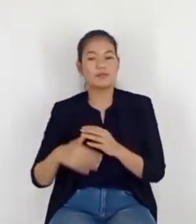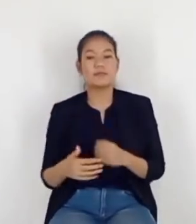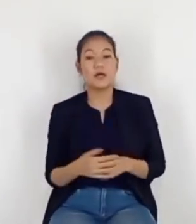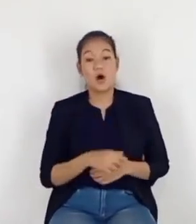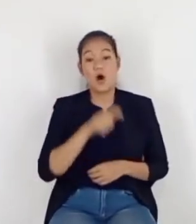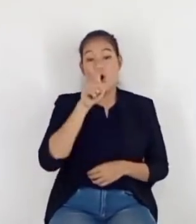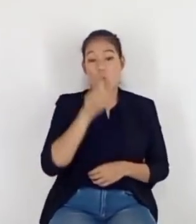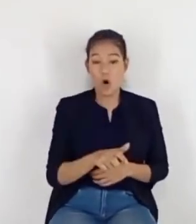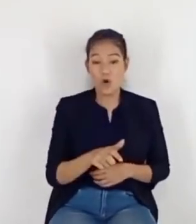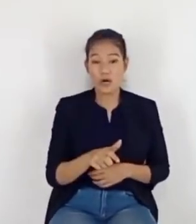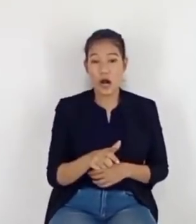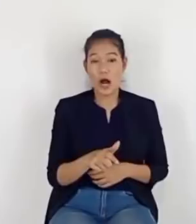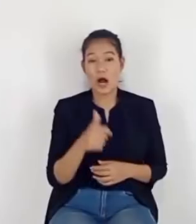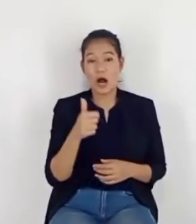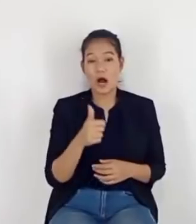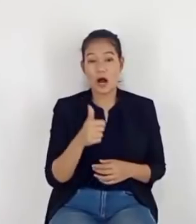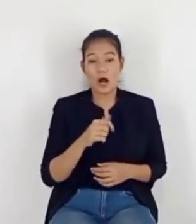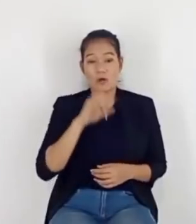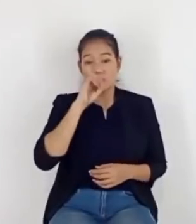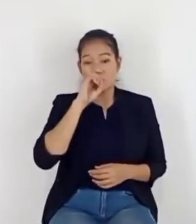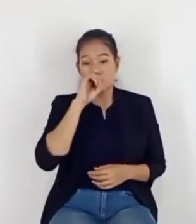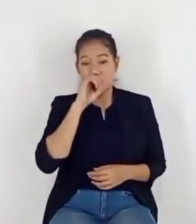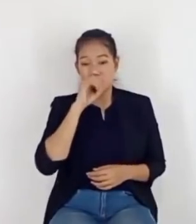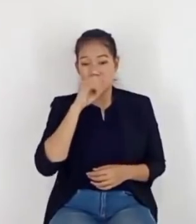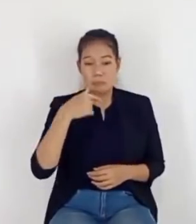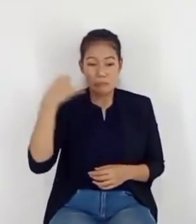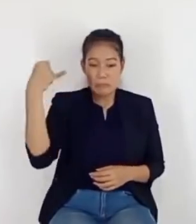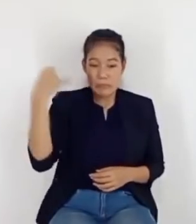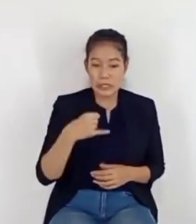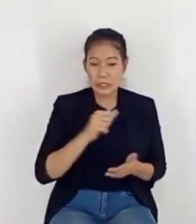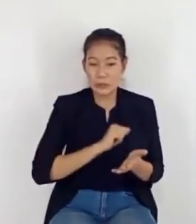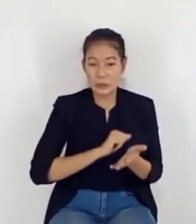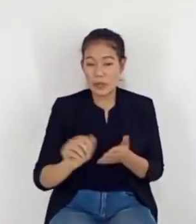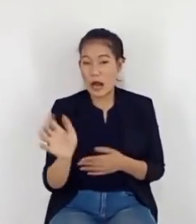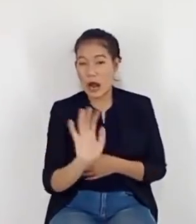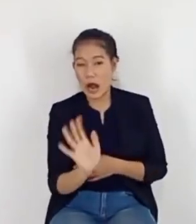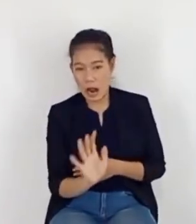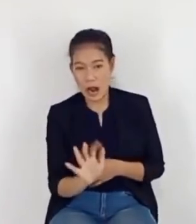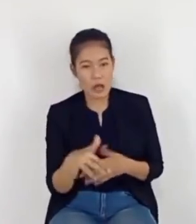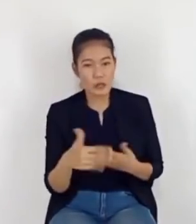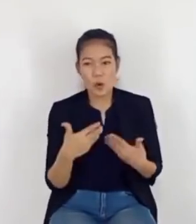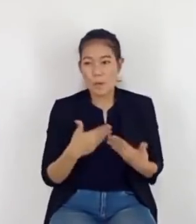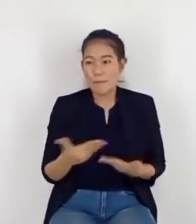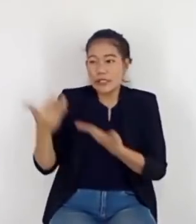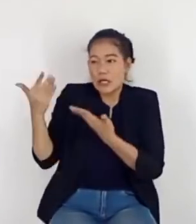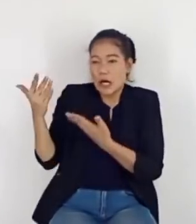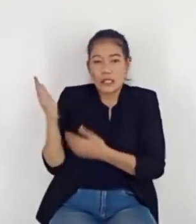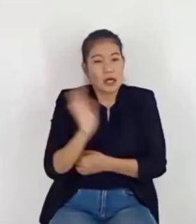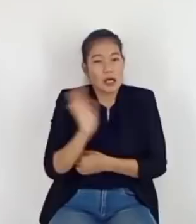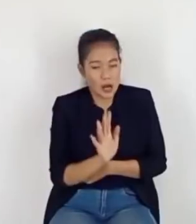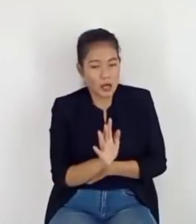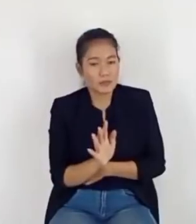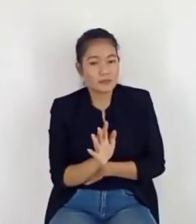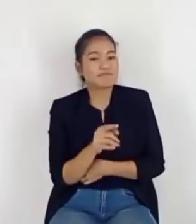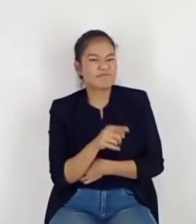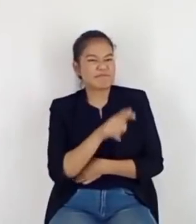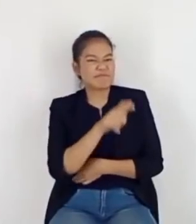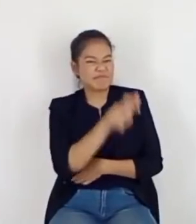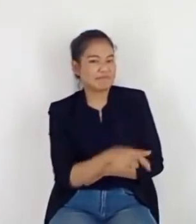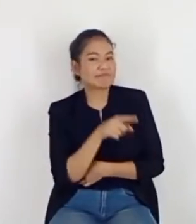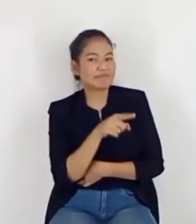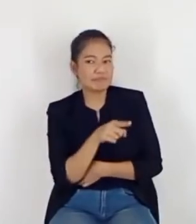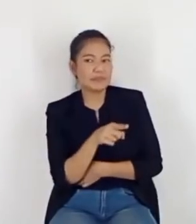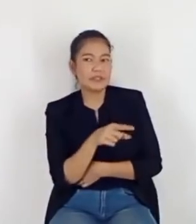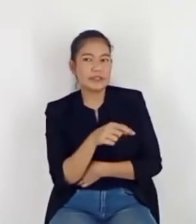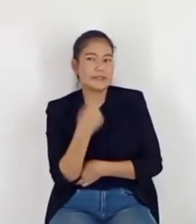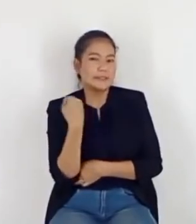Orang yang tidak pernah sungguh-sungguh mengaku, menyesali dosa-dosanya, dan tidak menyerahkan hidupnya kepada Allah,